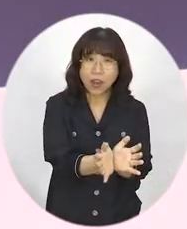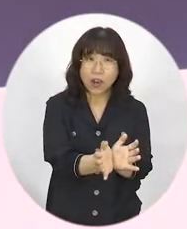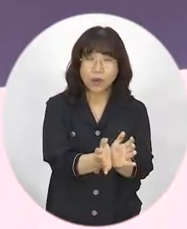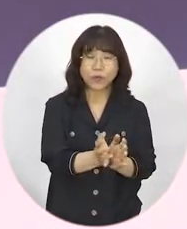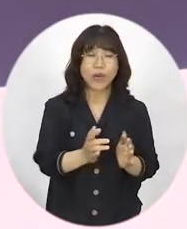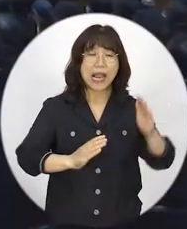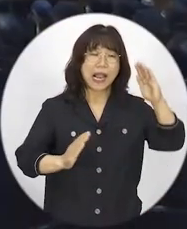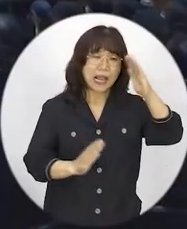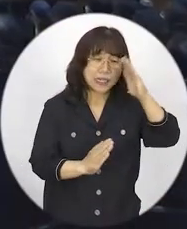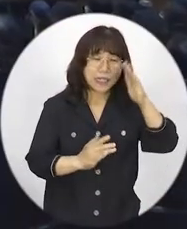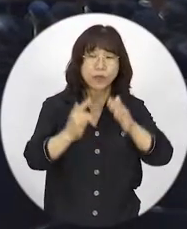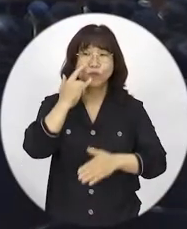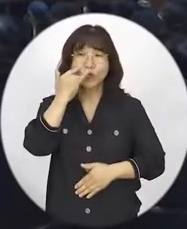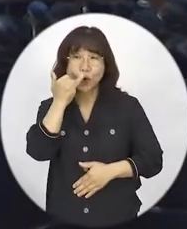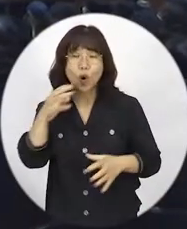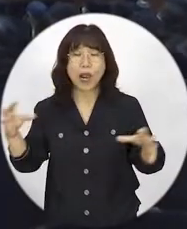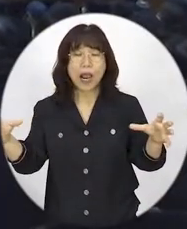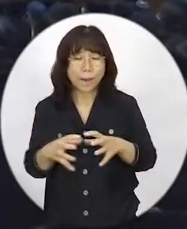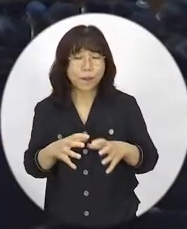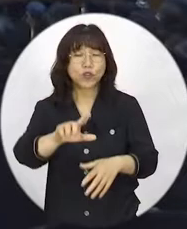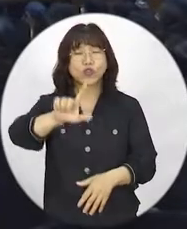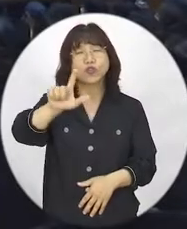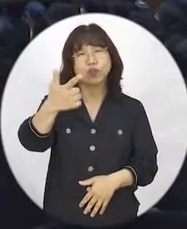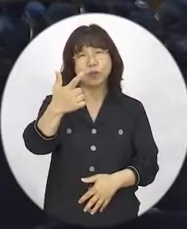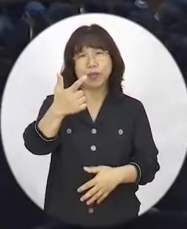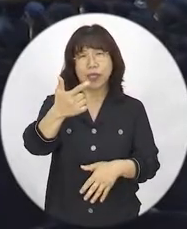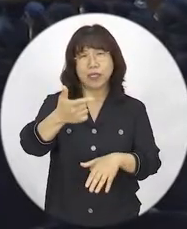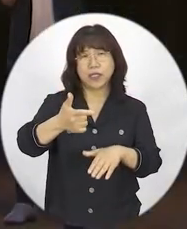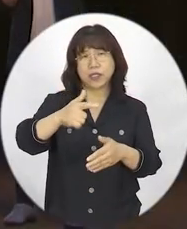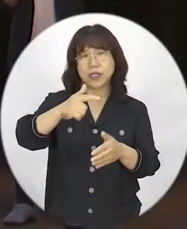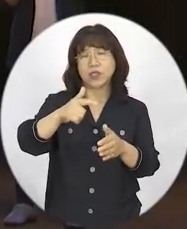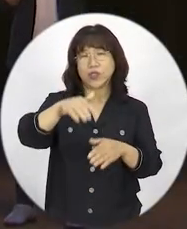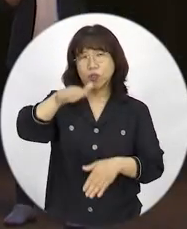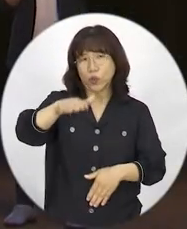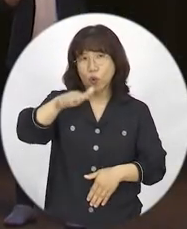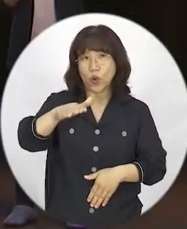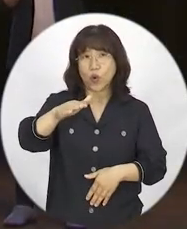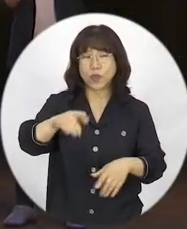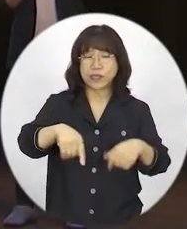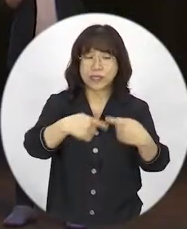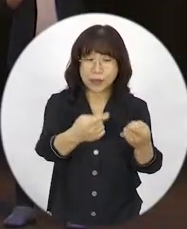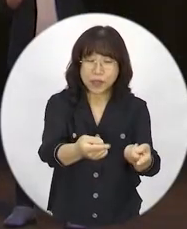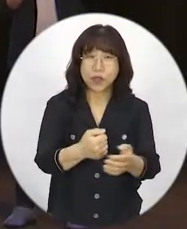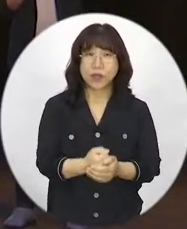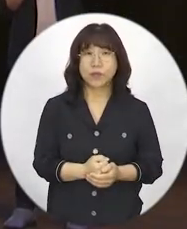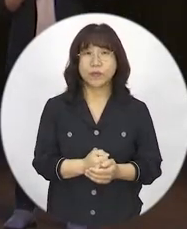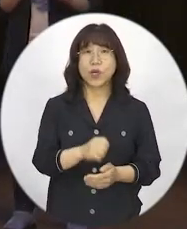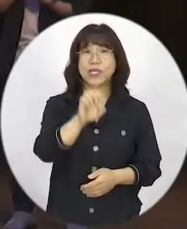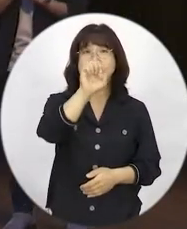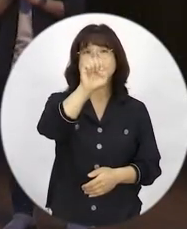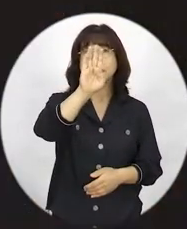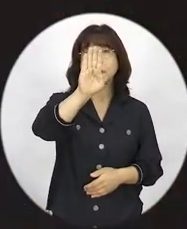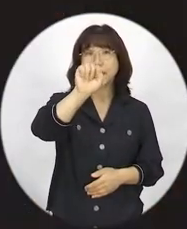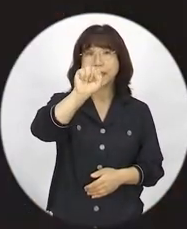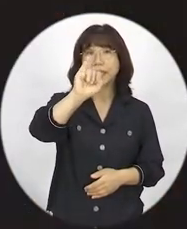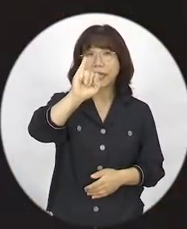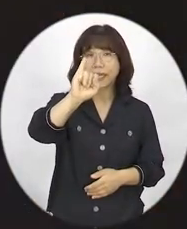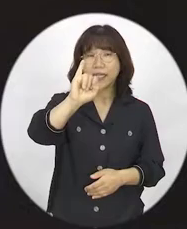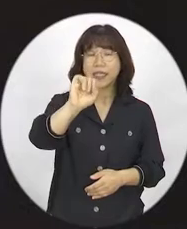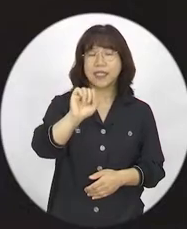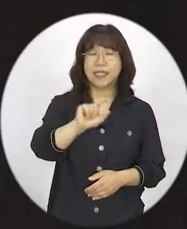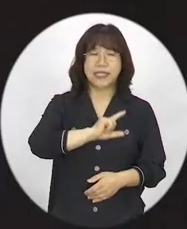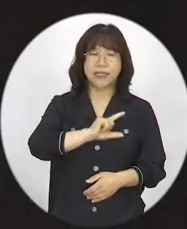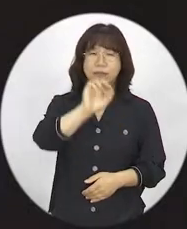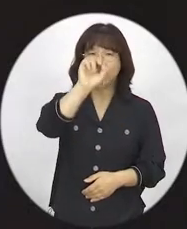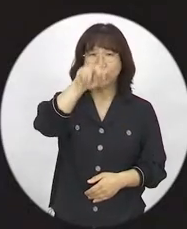내 수험생과 학부모 등 600여 명이 참석했습니다. 설명회에는 EBSI 입시 대표 강사이자 아는 만큼